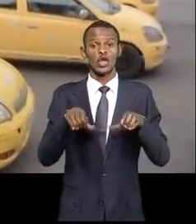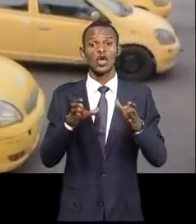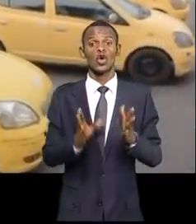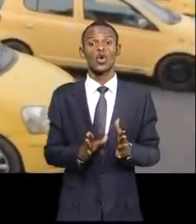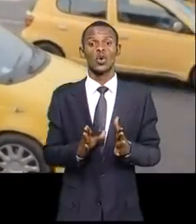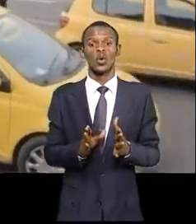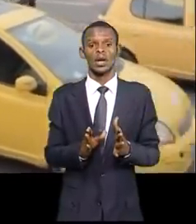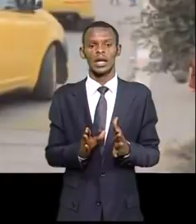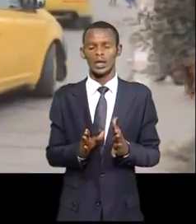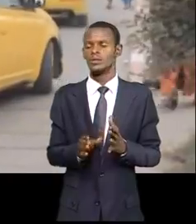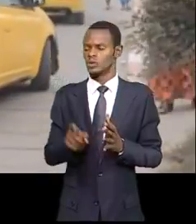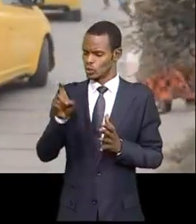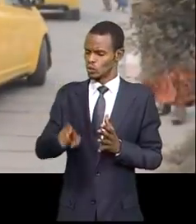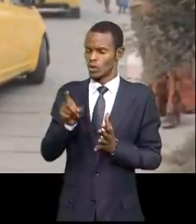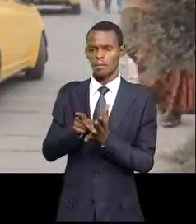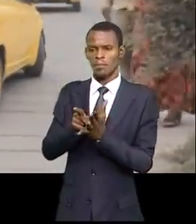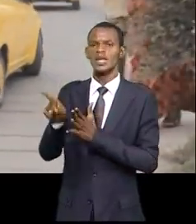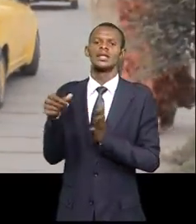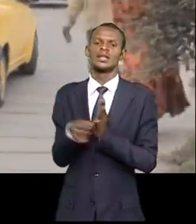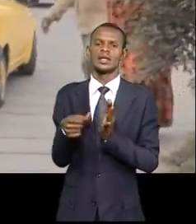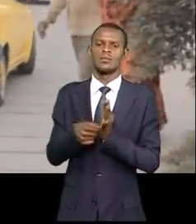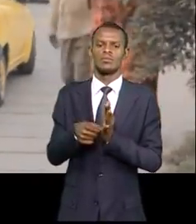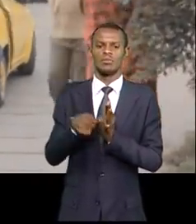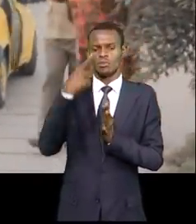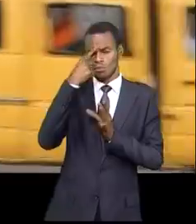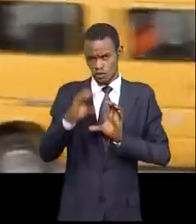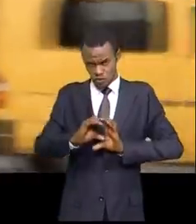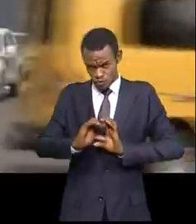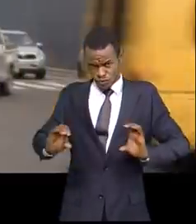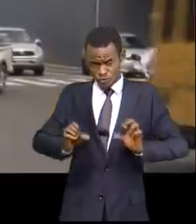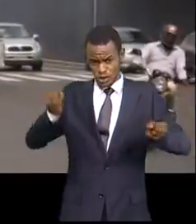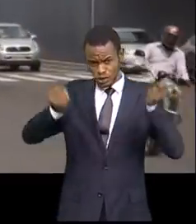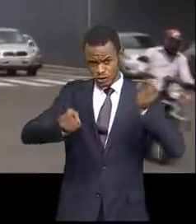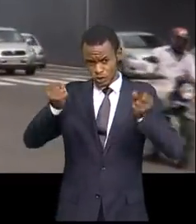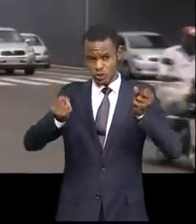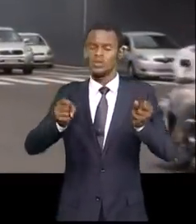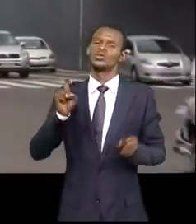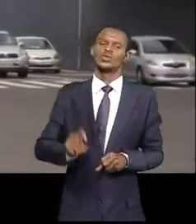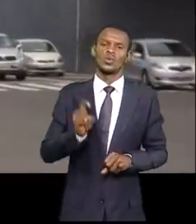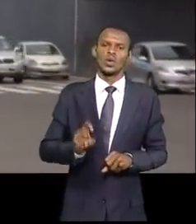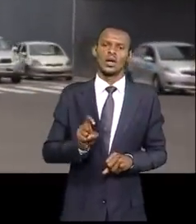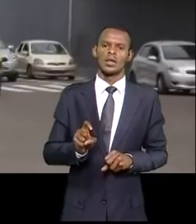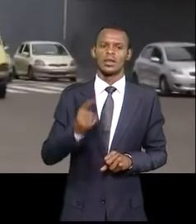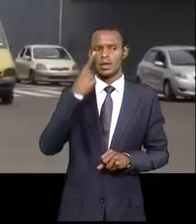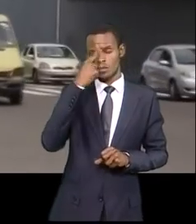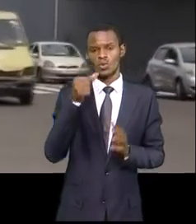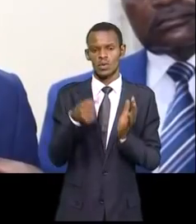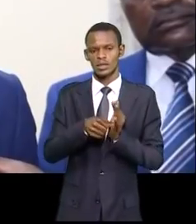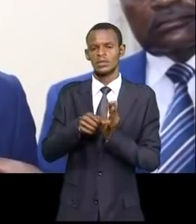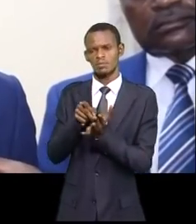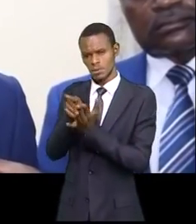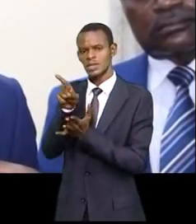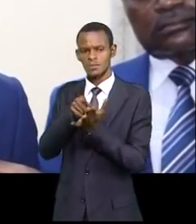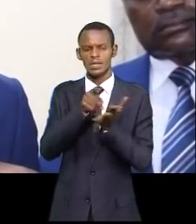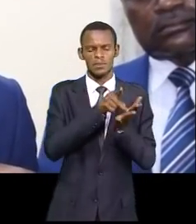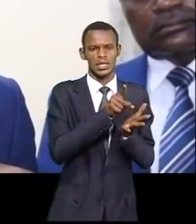impôt foncier ou la taxe sur véhicule autre en tentant dé sensibilisation pour les paiements des impôts et taxes et desquels général